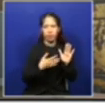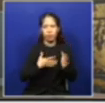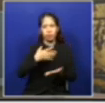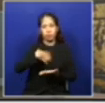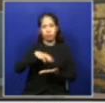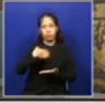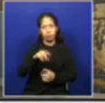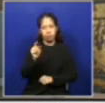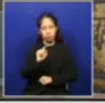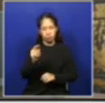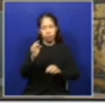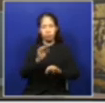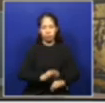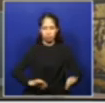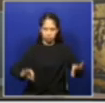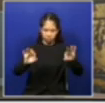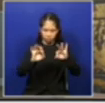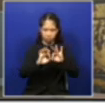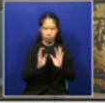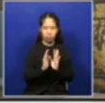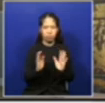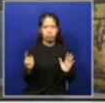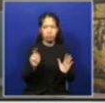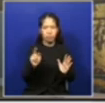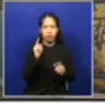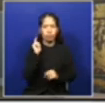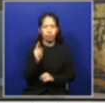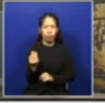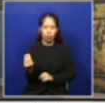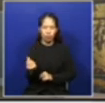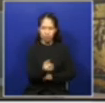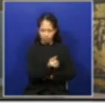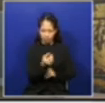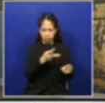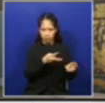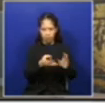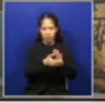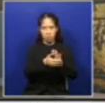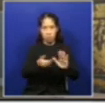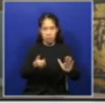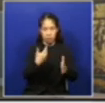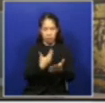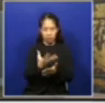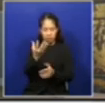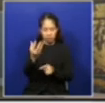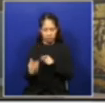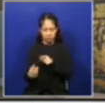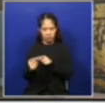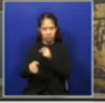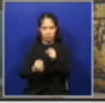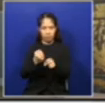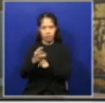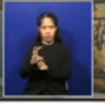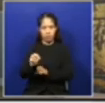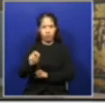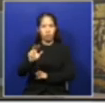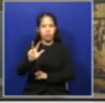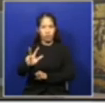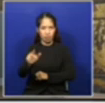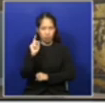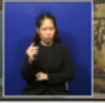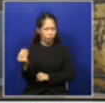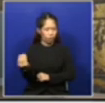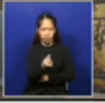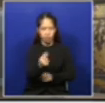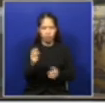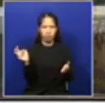าจำเป็นอย่างยิ่งที่จะต้องเร่งการเบิกจ่ายเงินค้างท่อของปีงบประมาณ2563อย่างเร่งด่ว